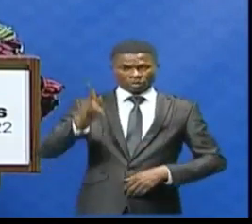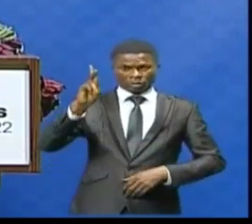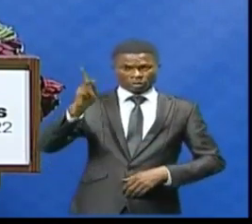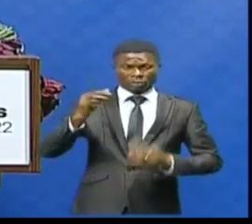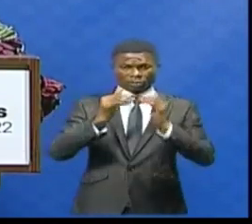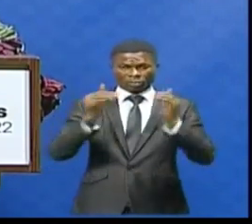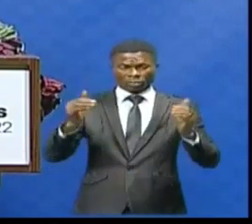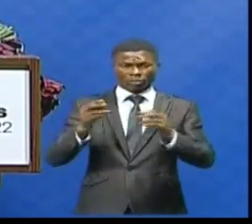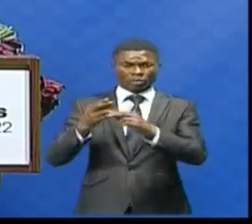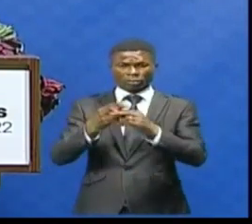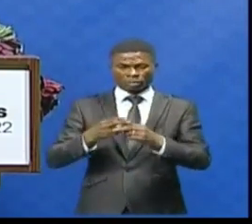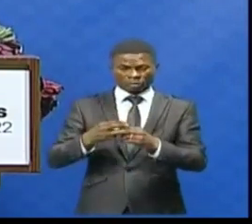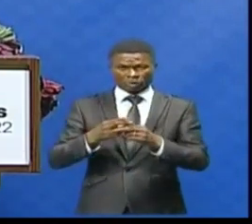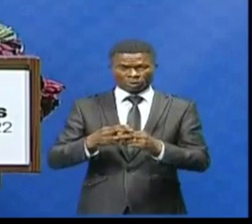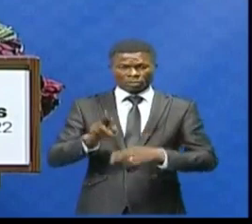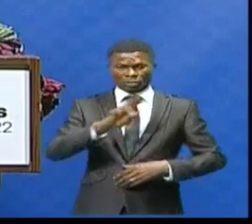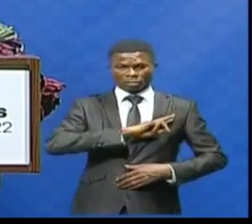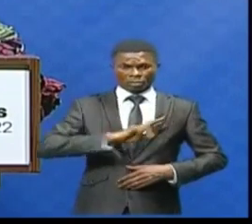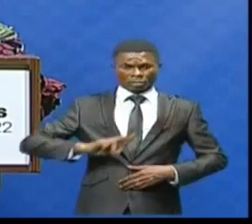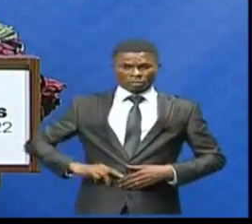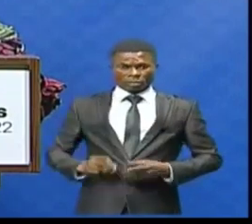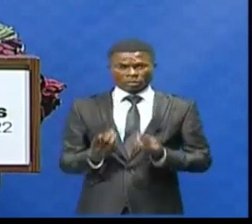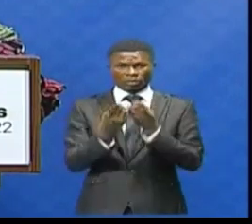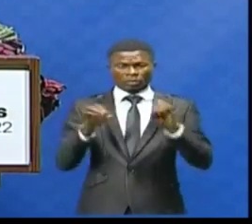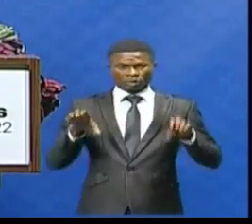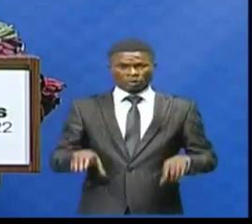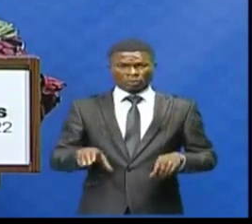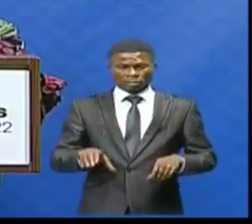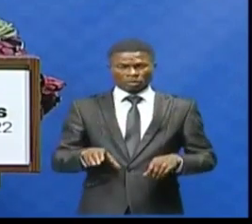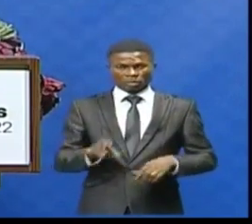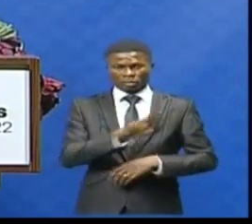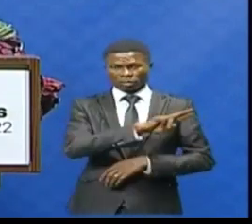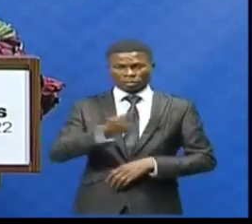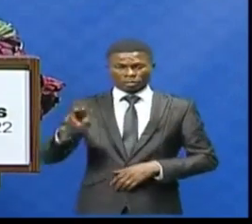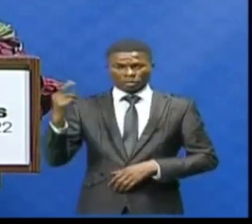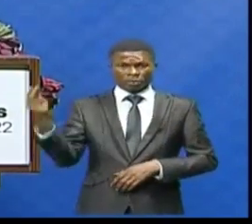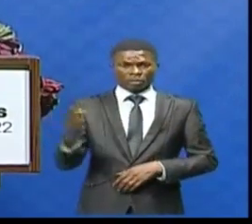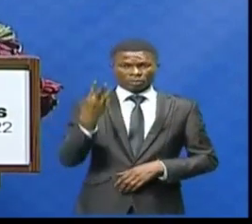sécurité de la République démocratique du Congo 2023-2026